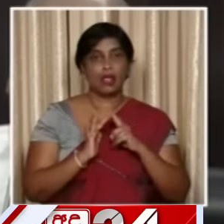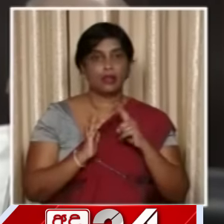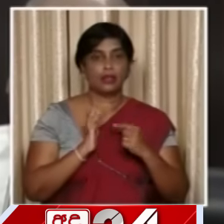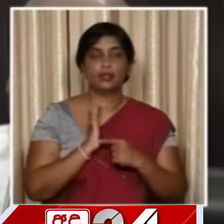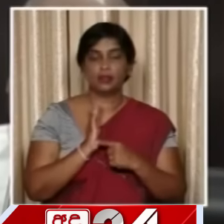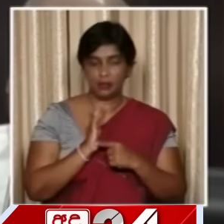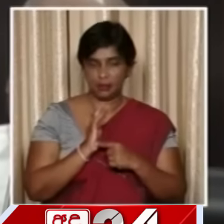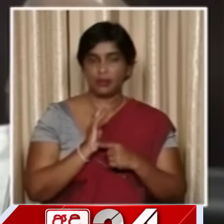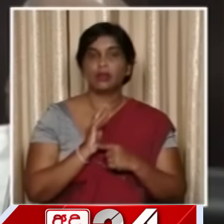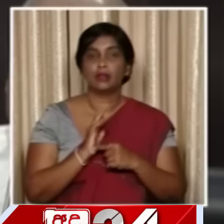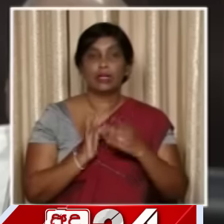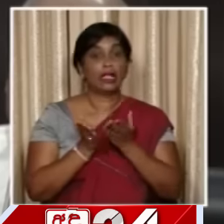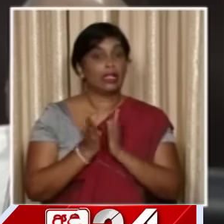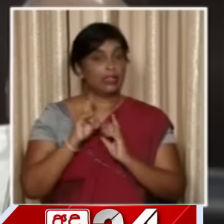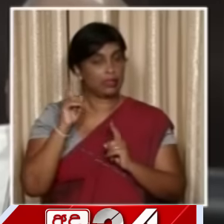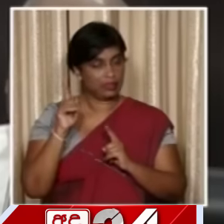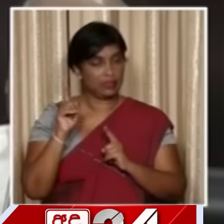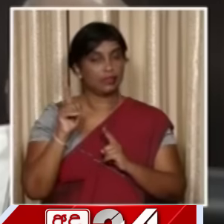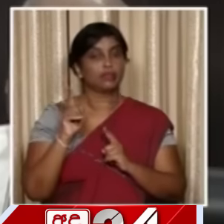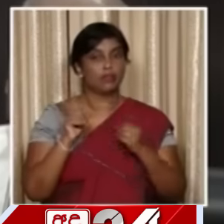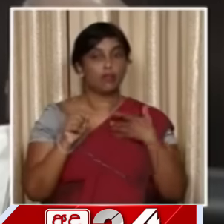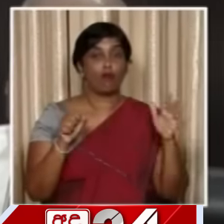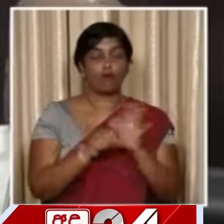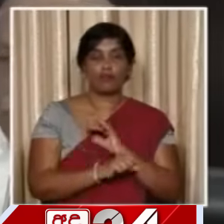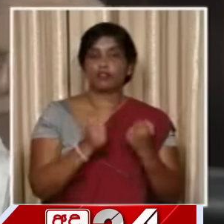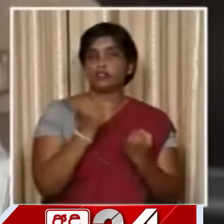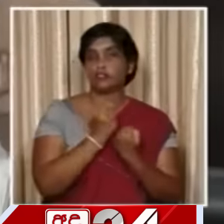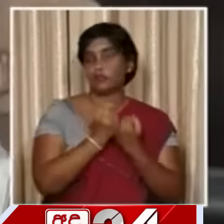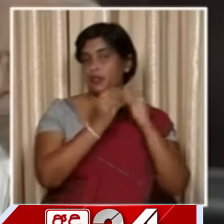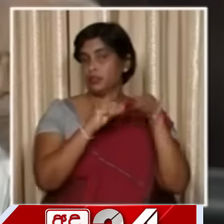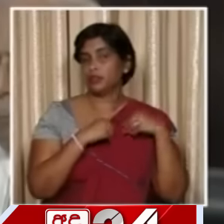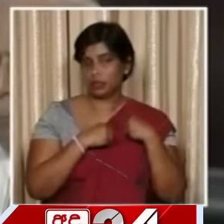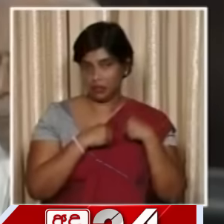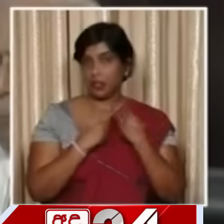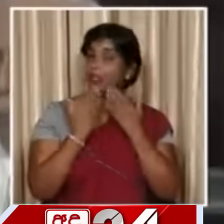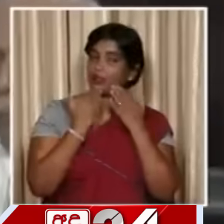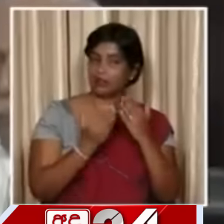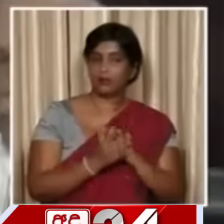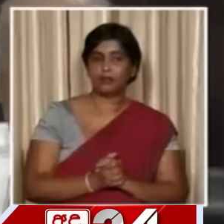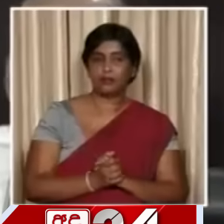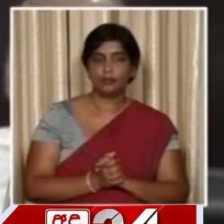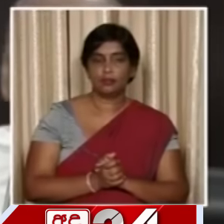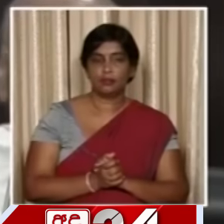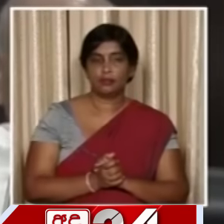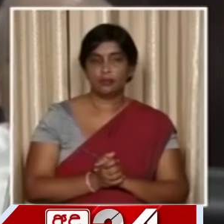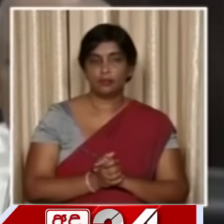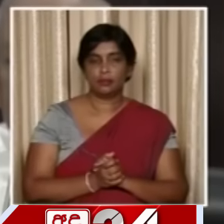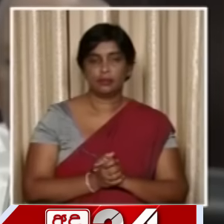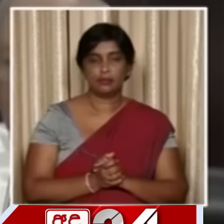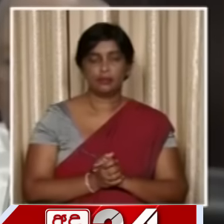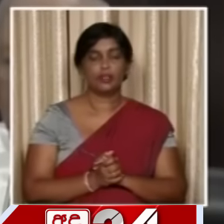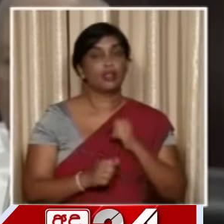IIT මේ සඳහා ඉන්දියාව අපට පූර්ණ සහාය ලබා දෙනවා. ඒකට ස්තුතිවන්ත වෙනවා.